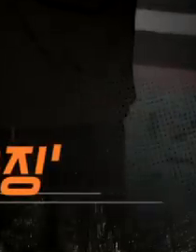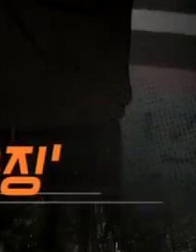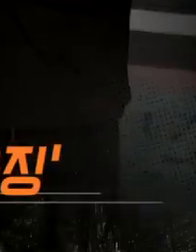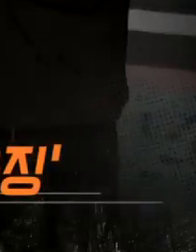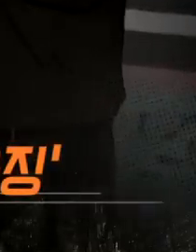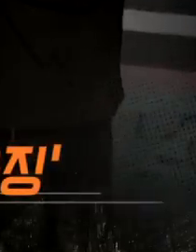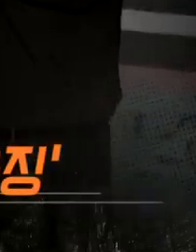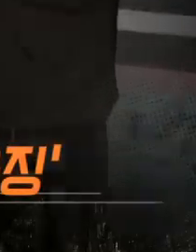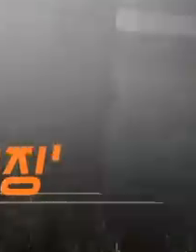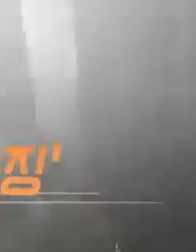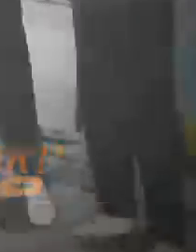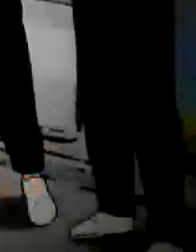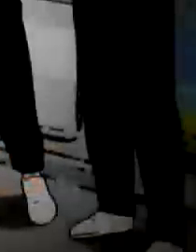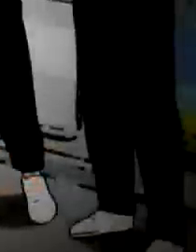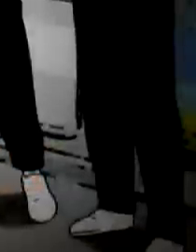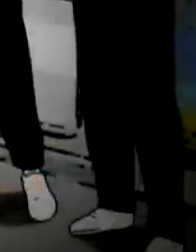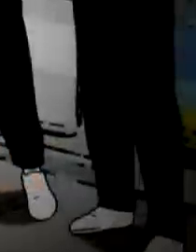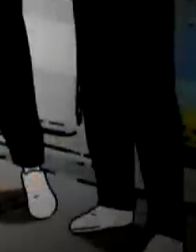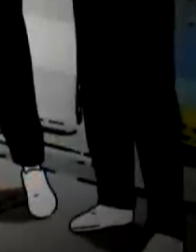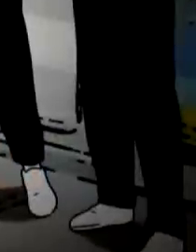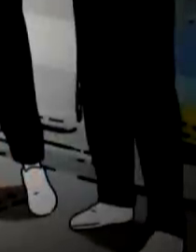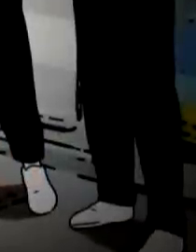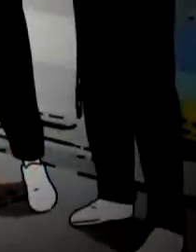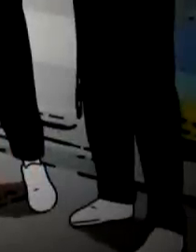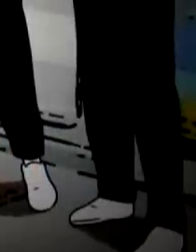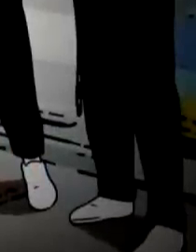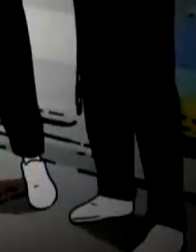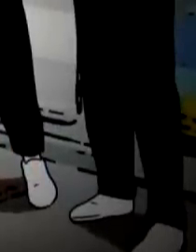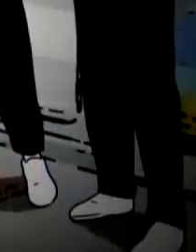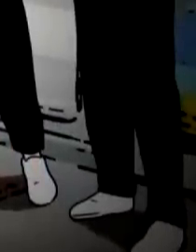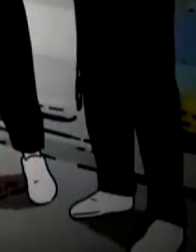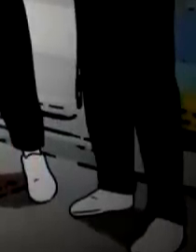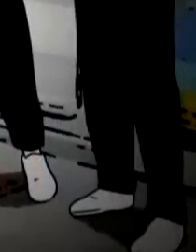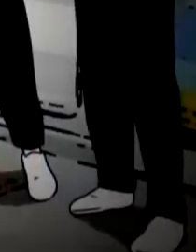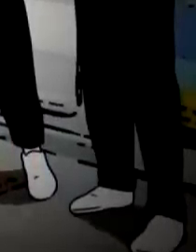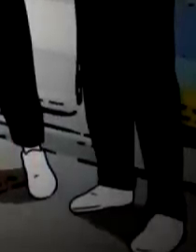10대 청소년들이었습니다. 어떻게 된 일인지 알아봅니다.